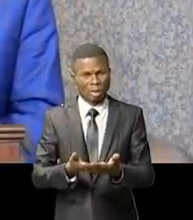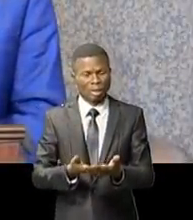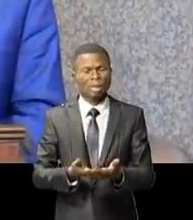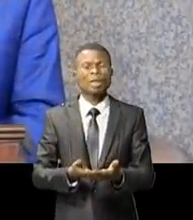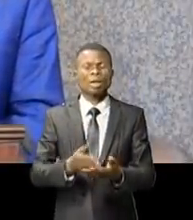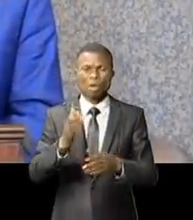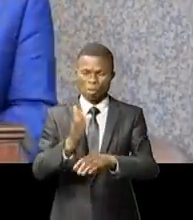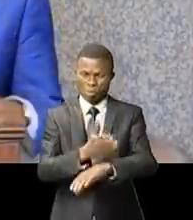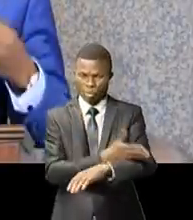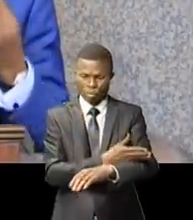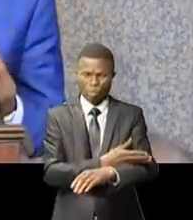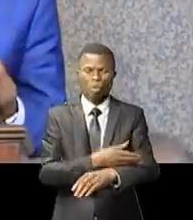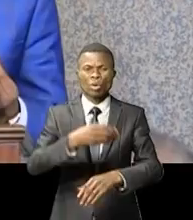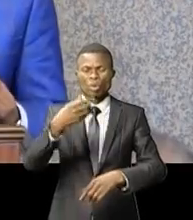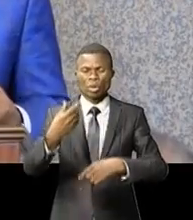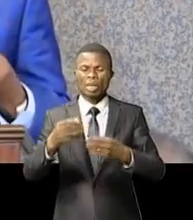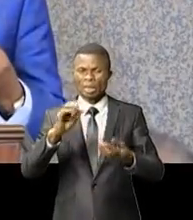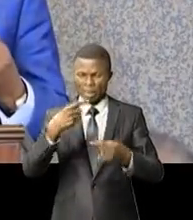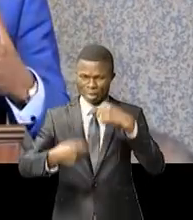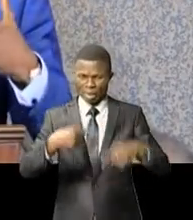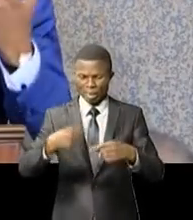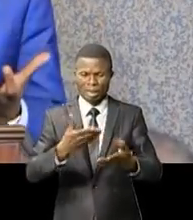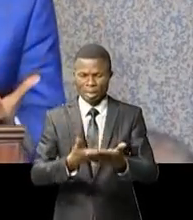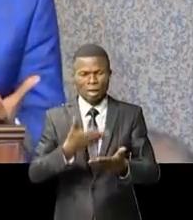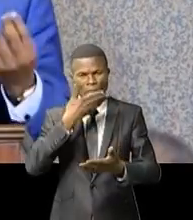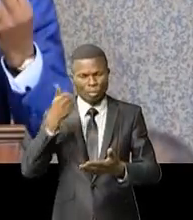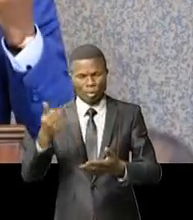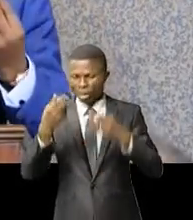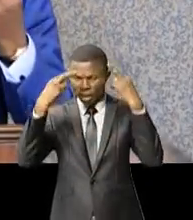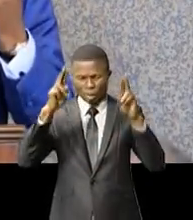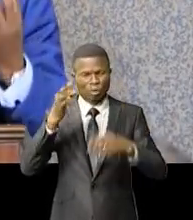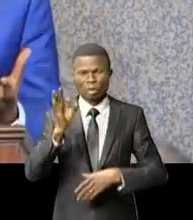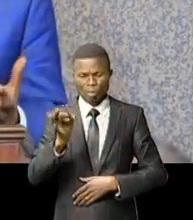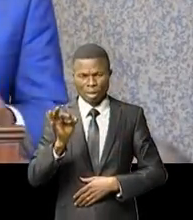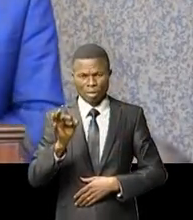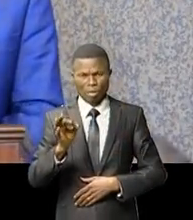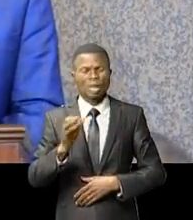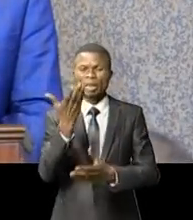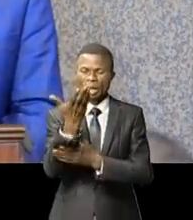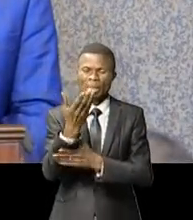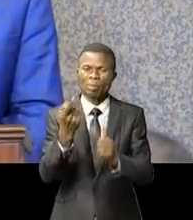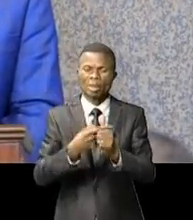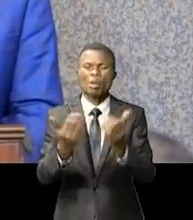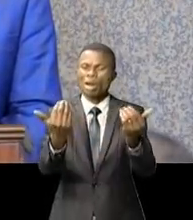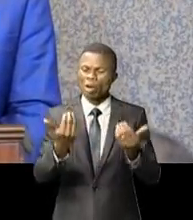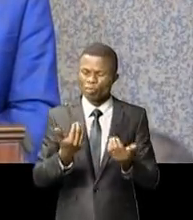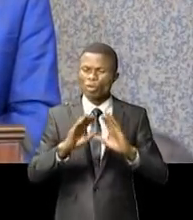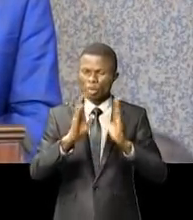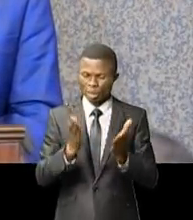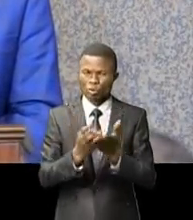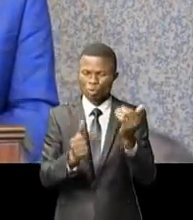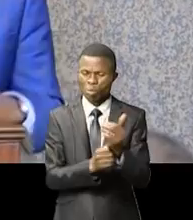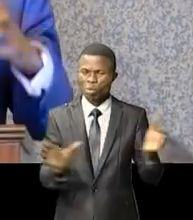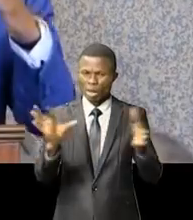avancer dans un processus laborieux, mais qui n'est pas impossible. L'Afrique a de volonté qui doit se mettre